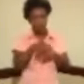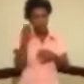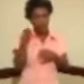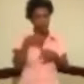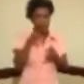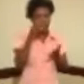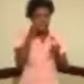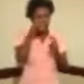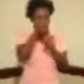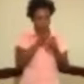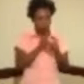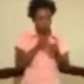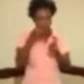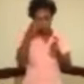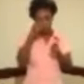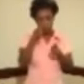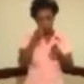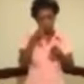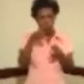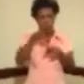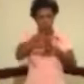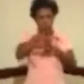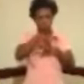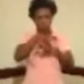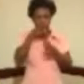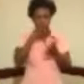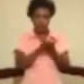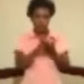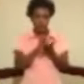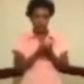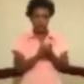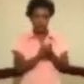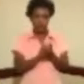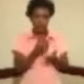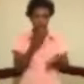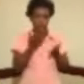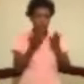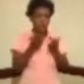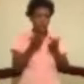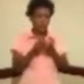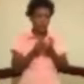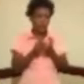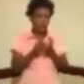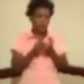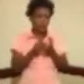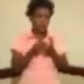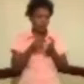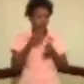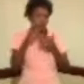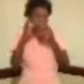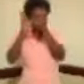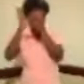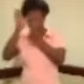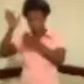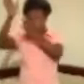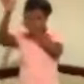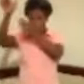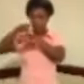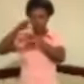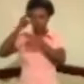de président Pétion. Ah, madame, excusez-moi. Qui dataient de président Pétion. Ça veut dire qu'on gagnait un kyriel de génération qui